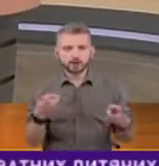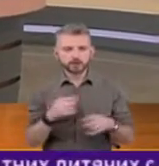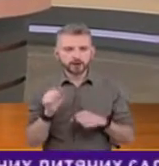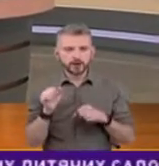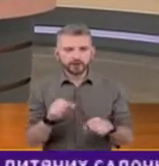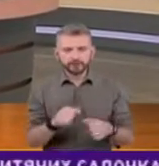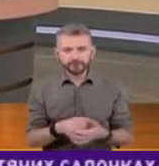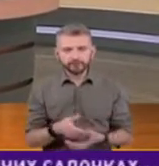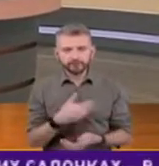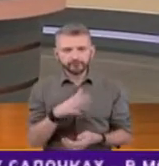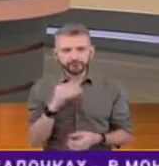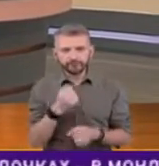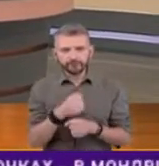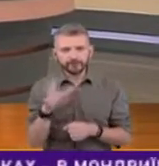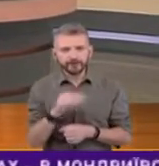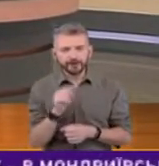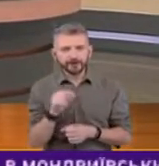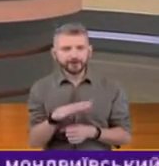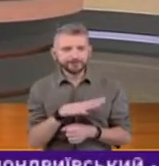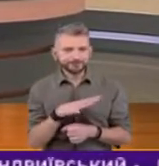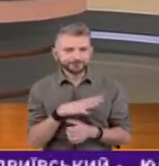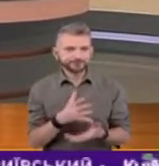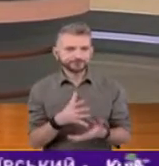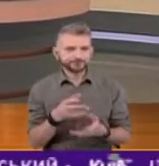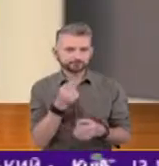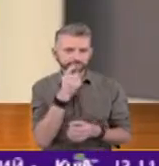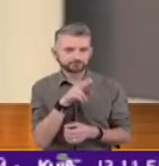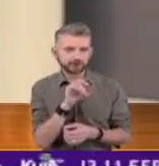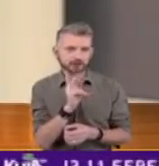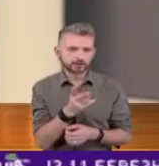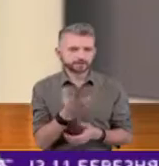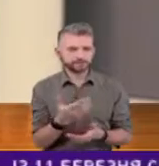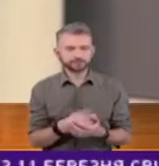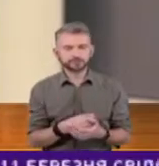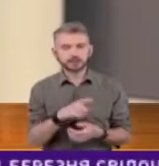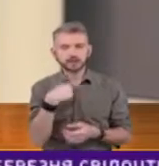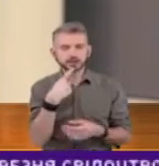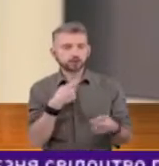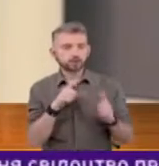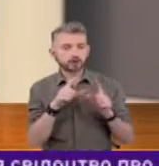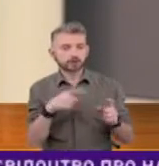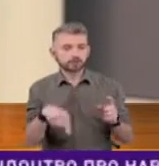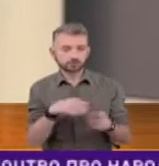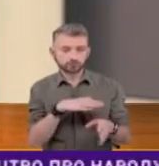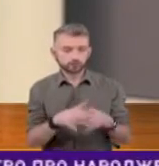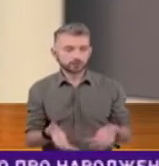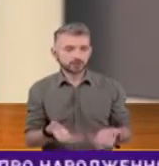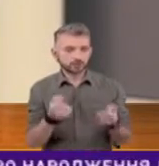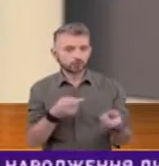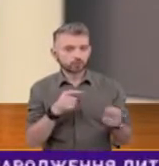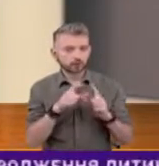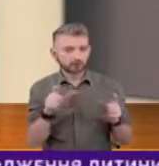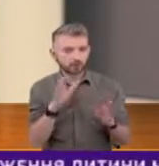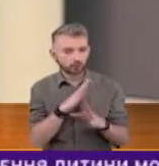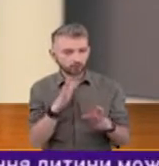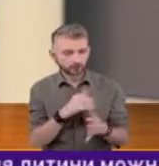і ми зробимо все для того, щоб там був ландшафтний заказник. Принаймні, зі слів управління, вони повністю нас підтримують, управління екології, я про це